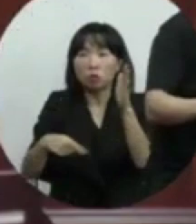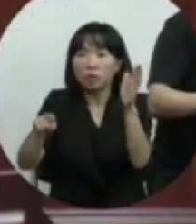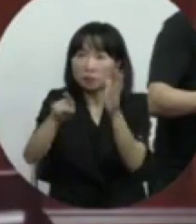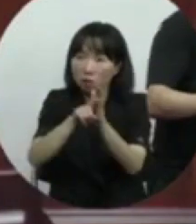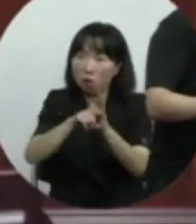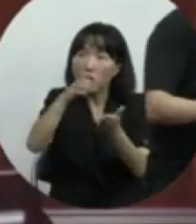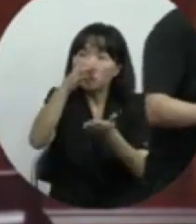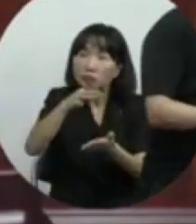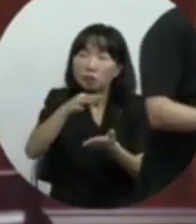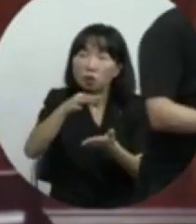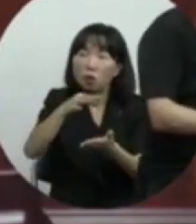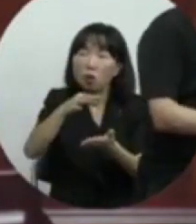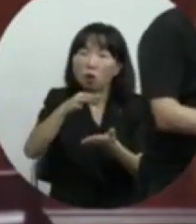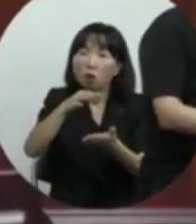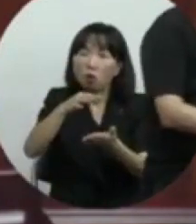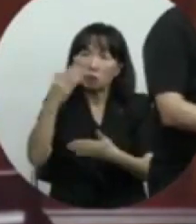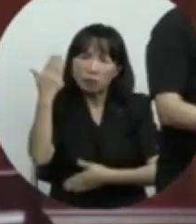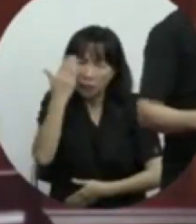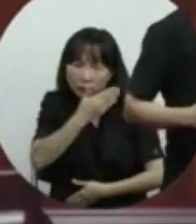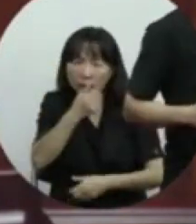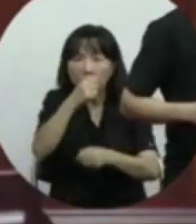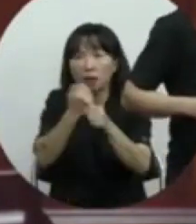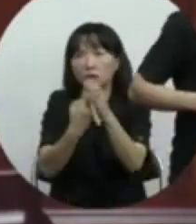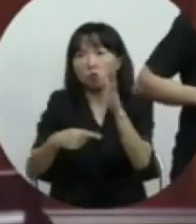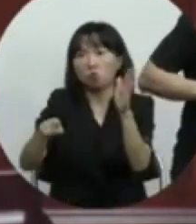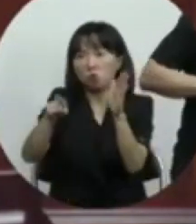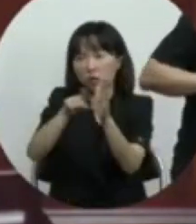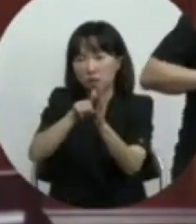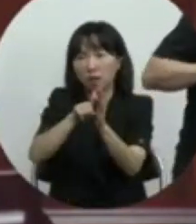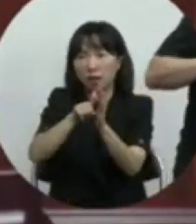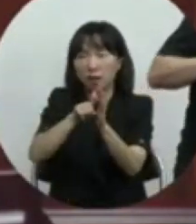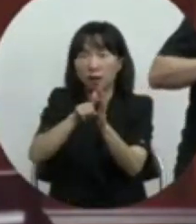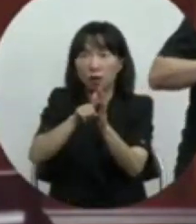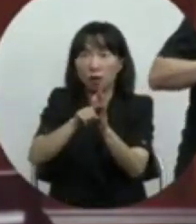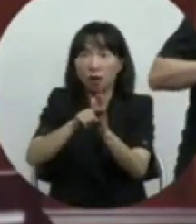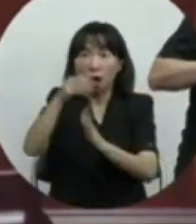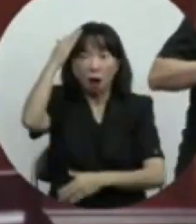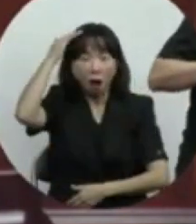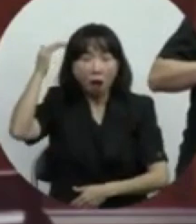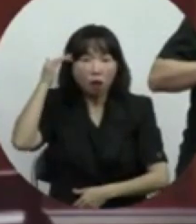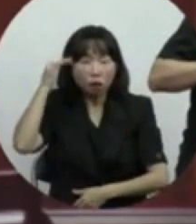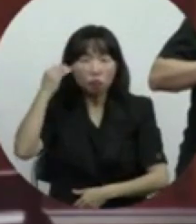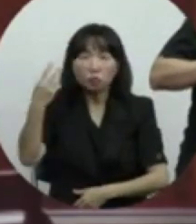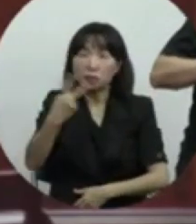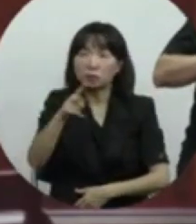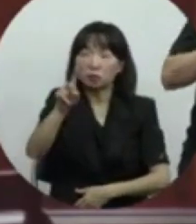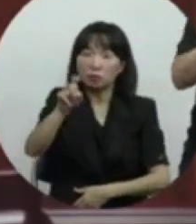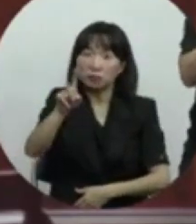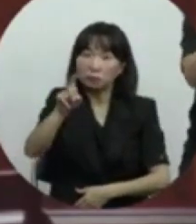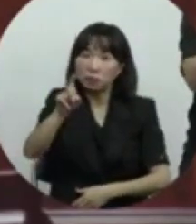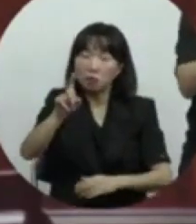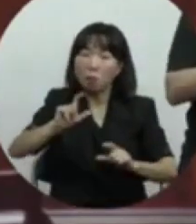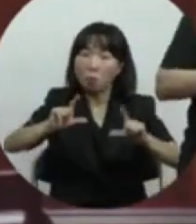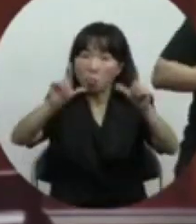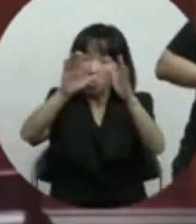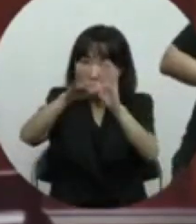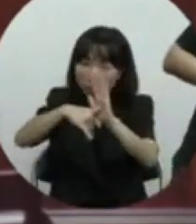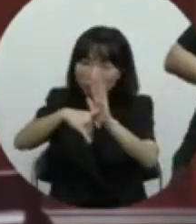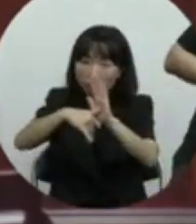재정민주주의를 실현하기 위한 제도적 장치인 것입니다. 우리나라는 2011년 지방재정법